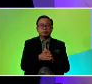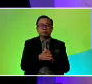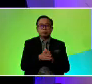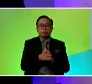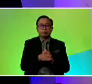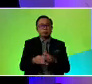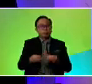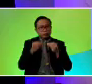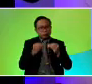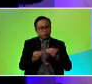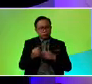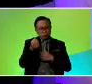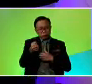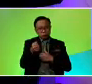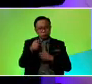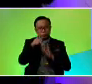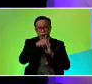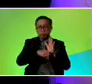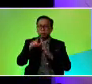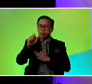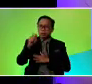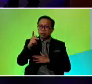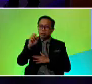bagi kamu sebagai pelaku